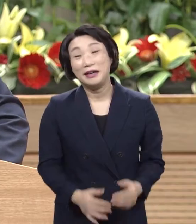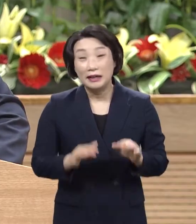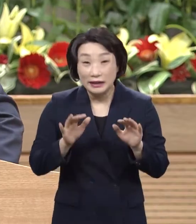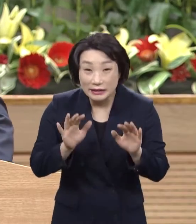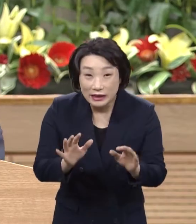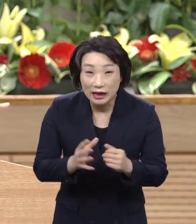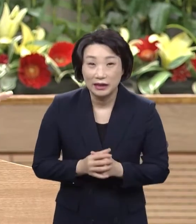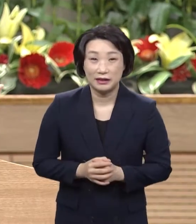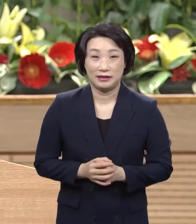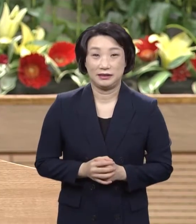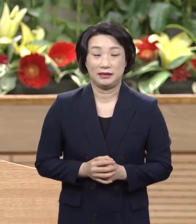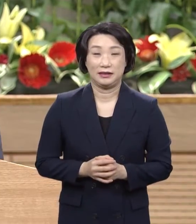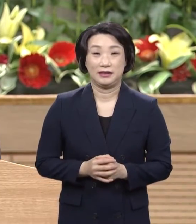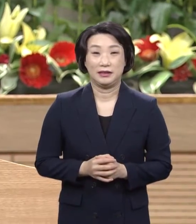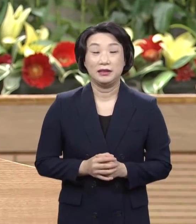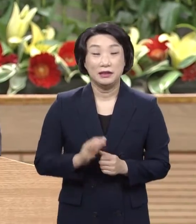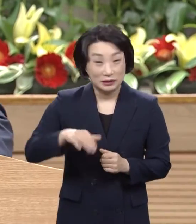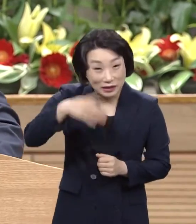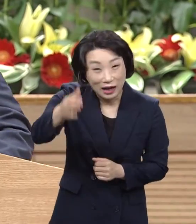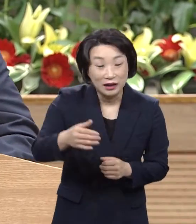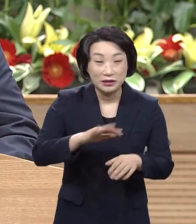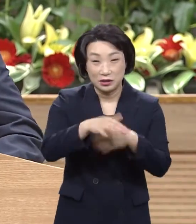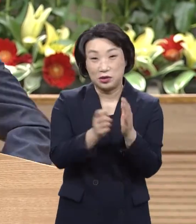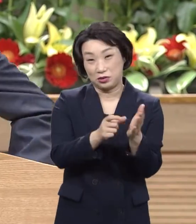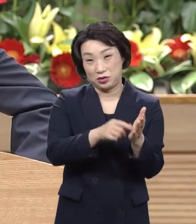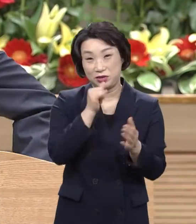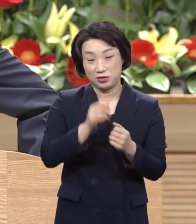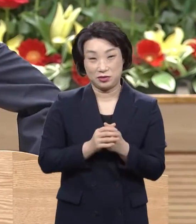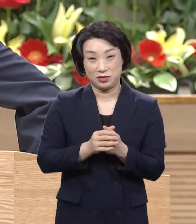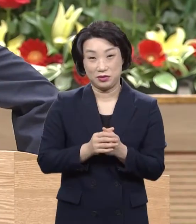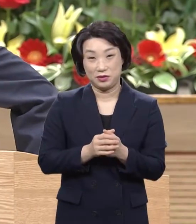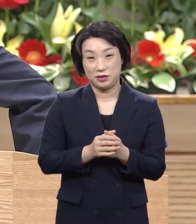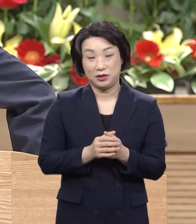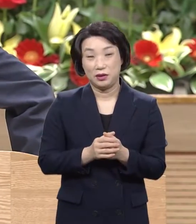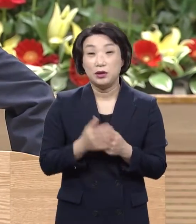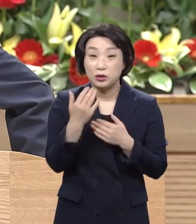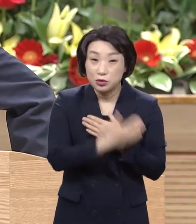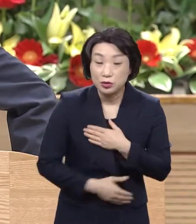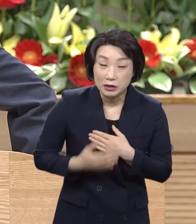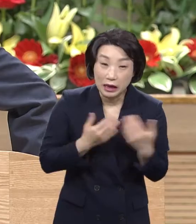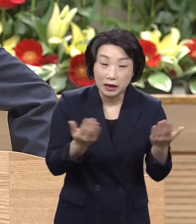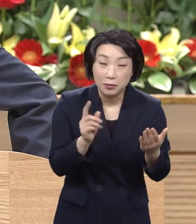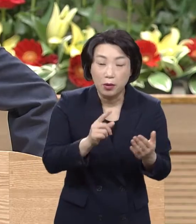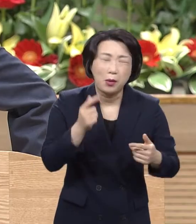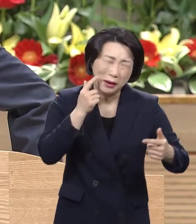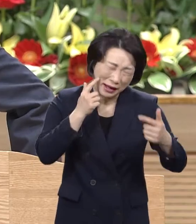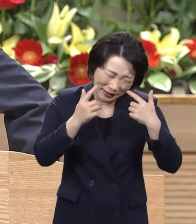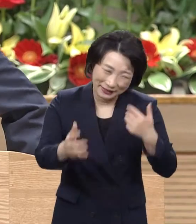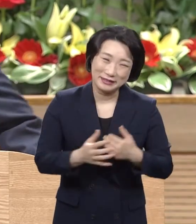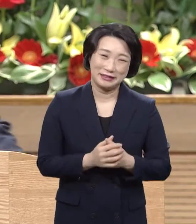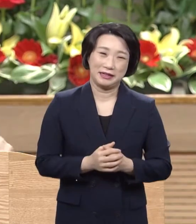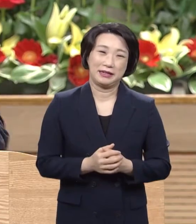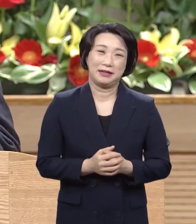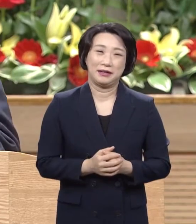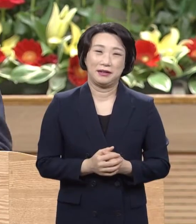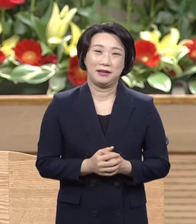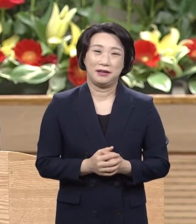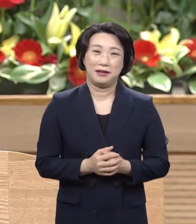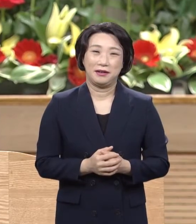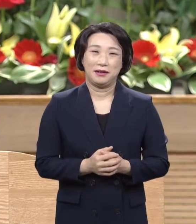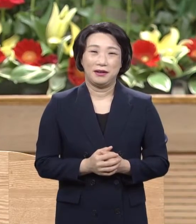자, 쭉 넘어가서 19절에 뭐라고 하느냐. 육신의 일은 현저하니